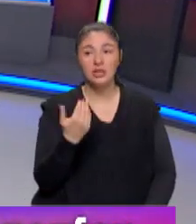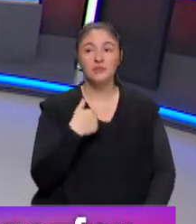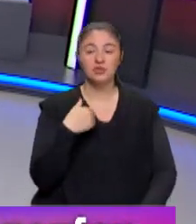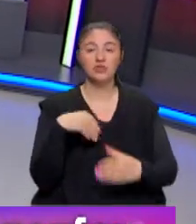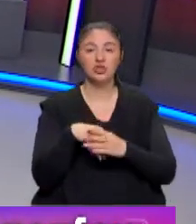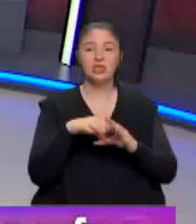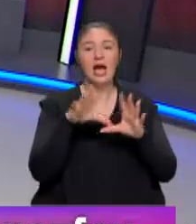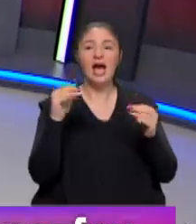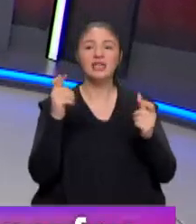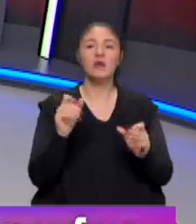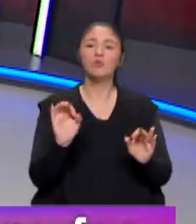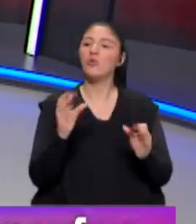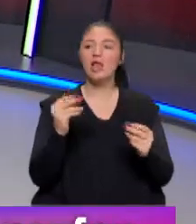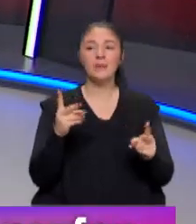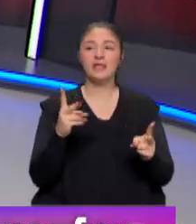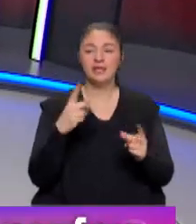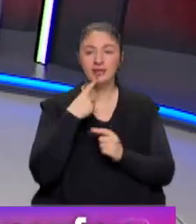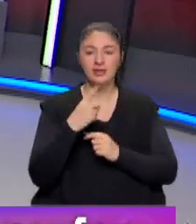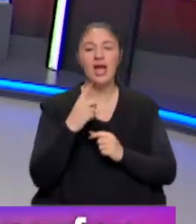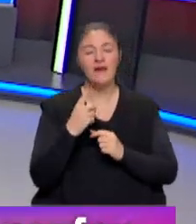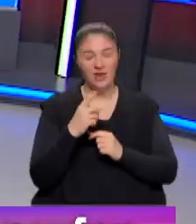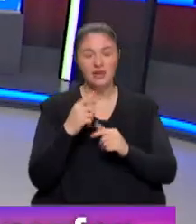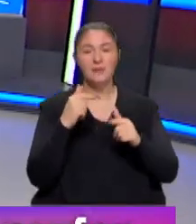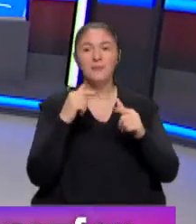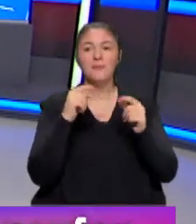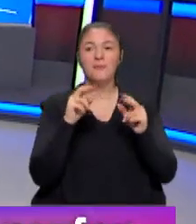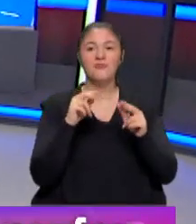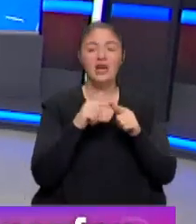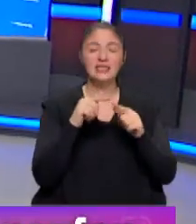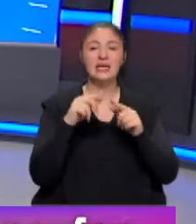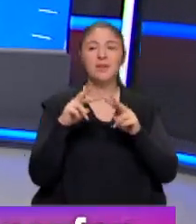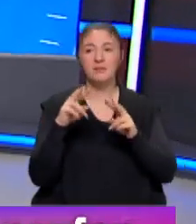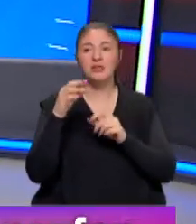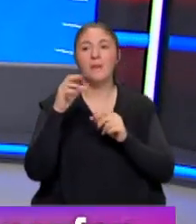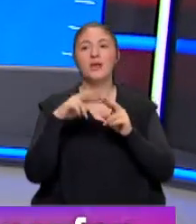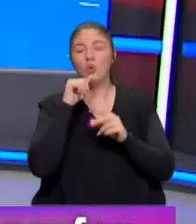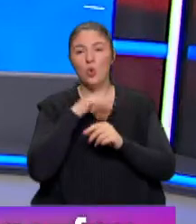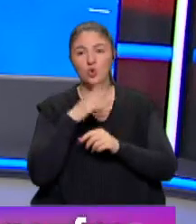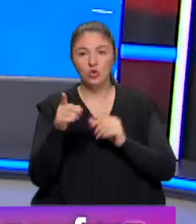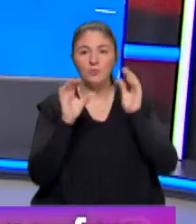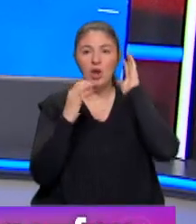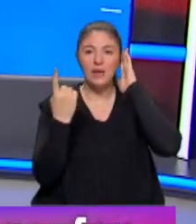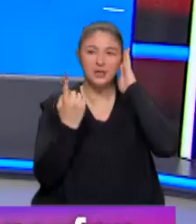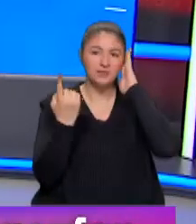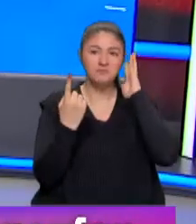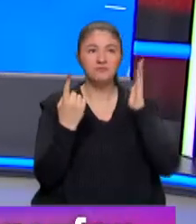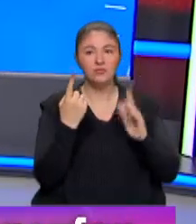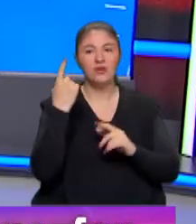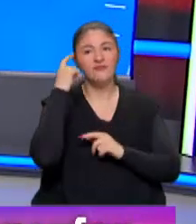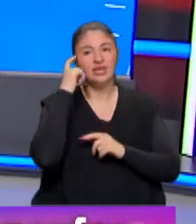bizim için her yer mümkün olabilir. Evet, Mehmet Fatih Mehmet Maçoğlu böyle bir